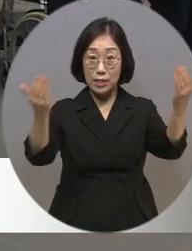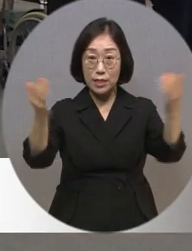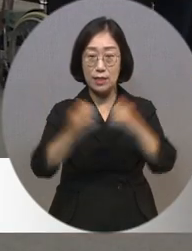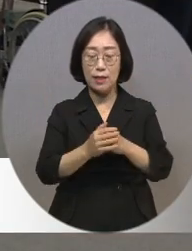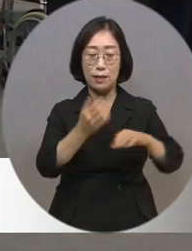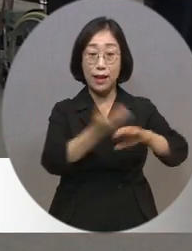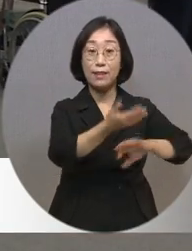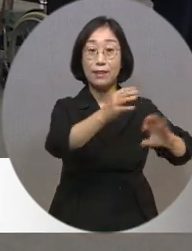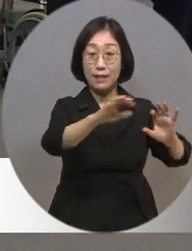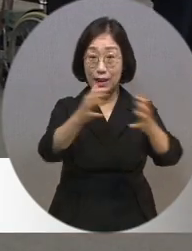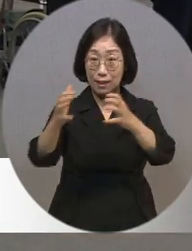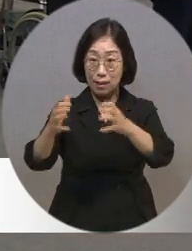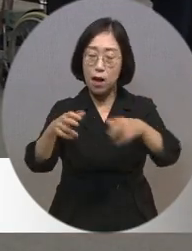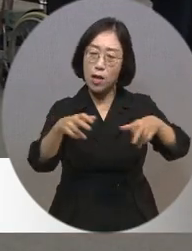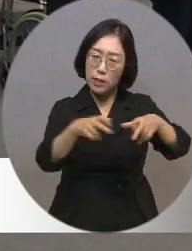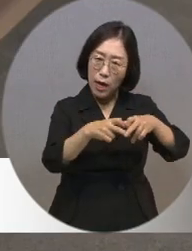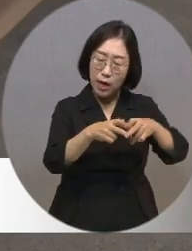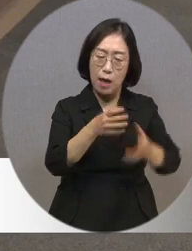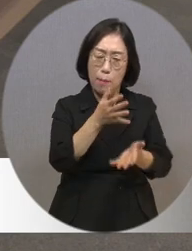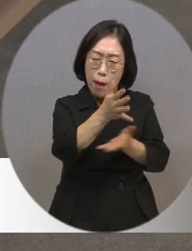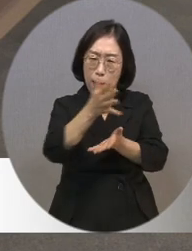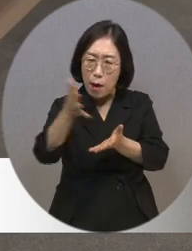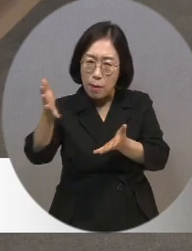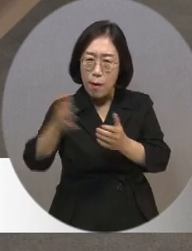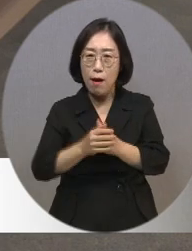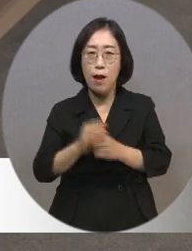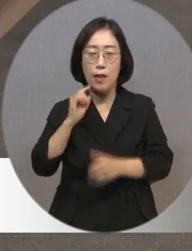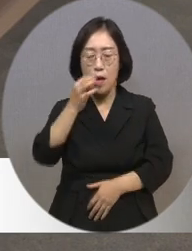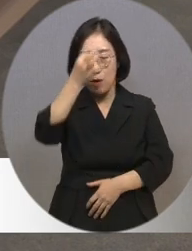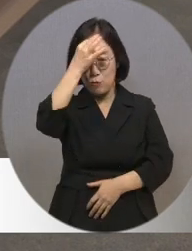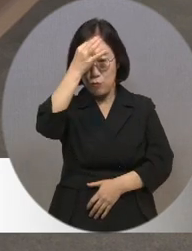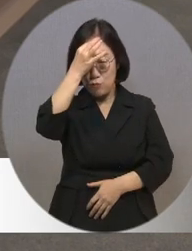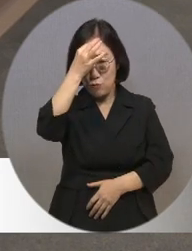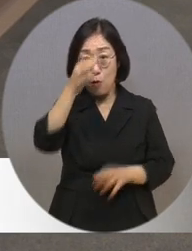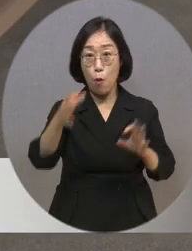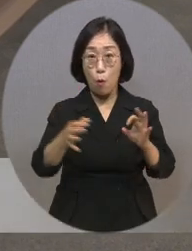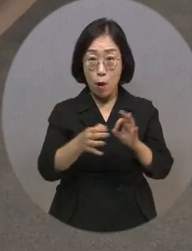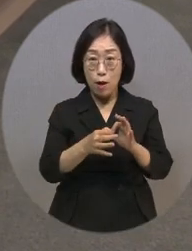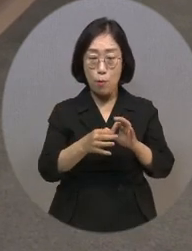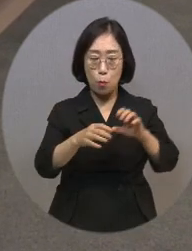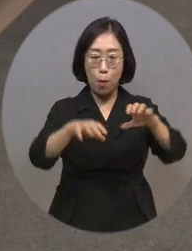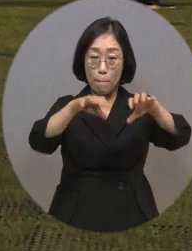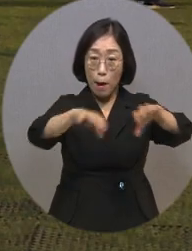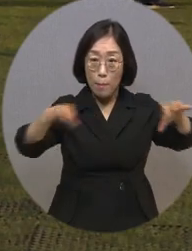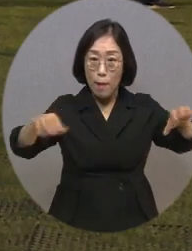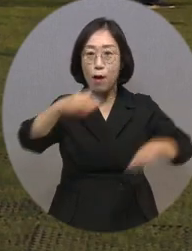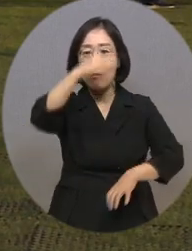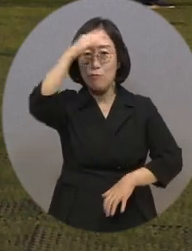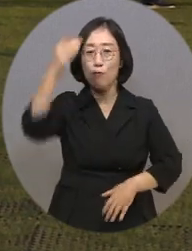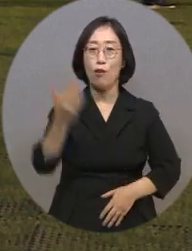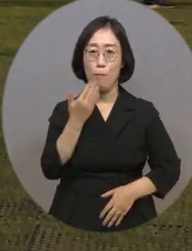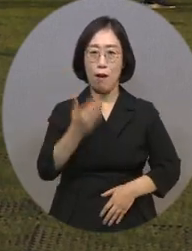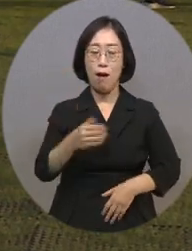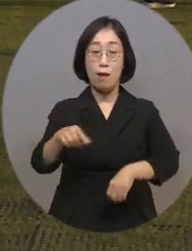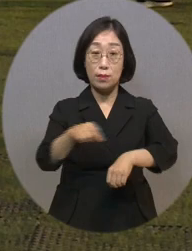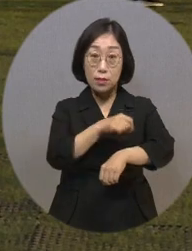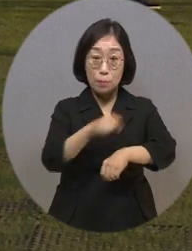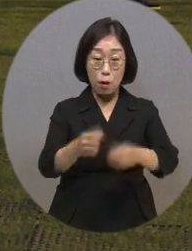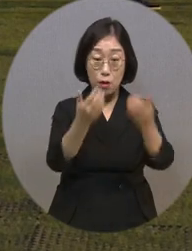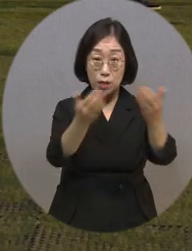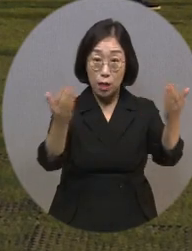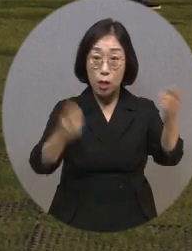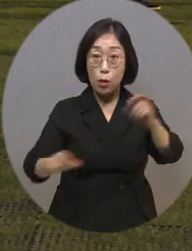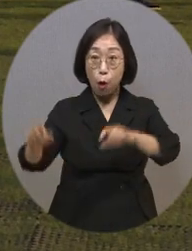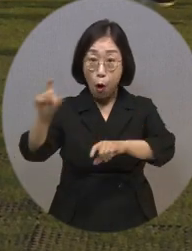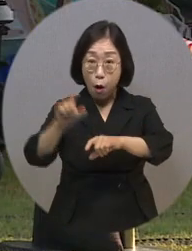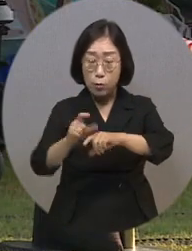국가의 여러 장애 유형의 장애예술인이 서로 다른 예술 분야 작품을 선보입니다. 한편 특별전 외에도 다양한